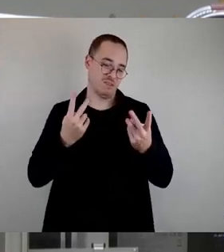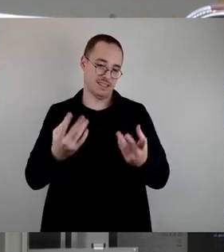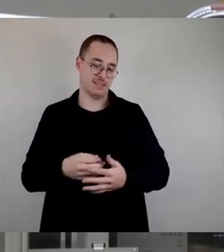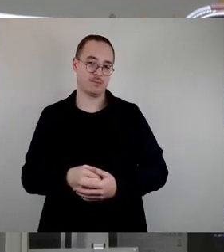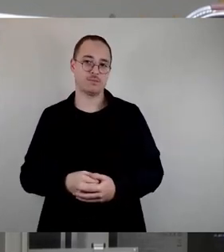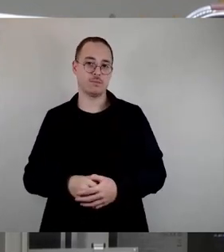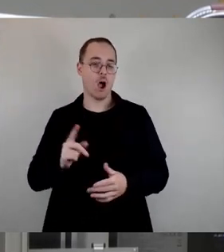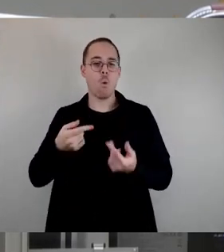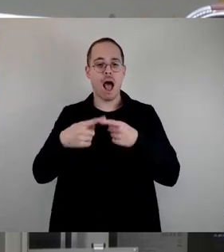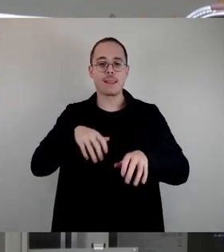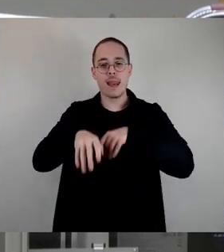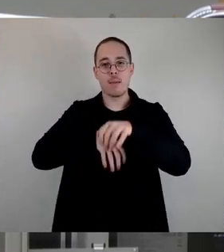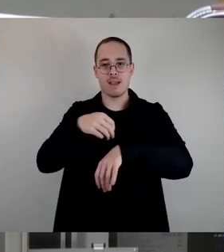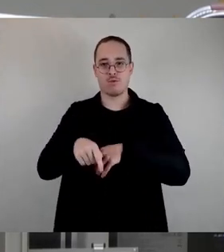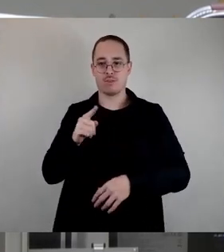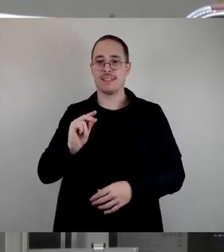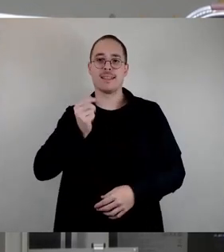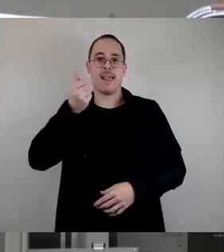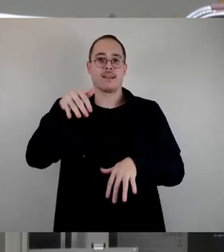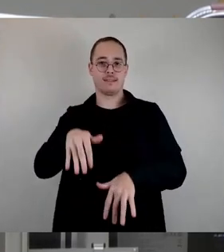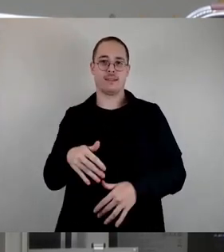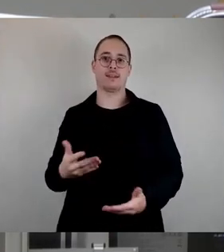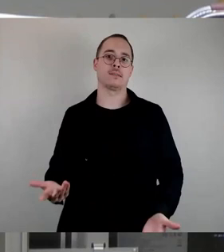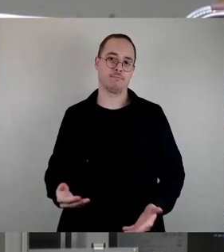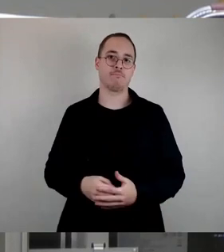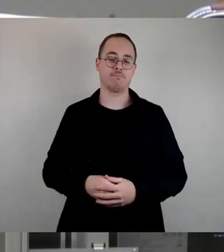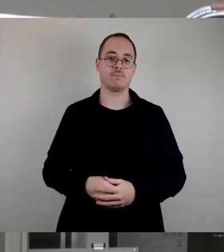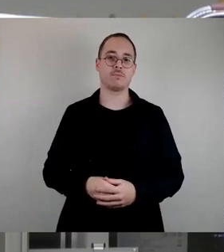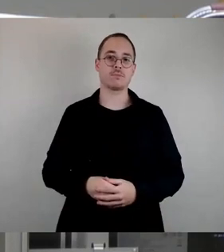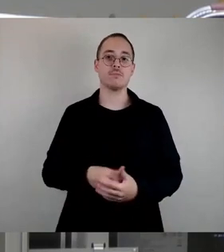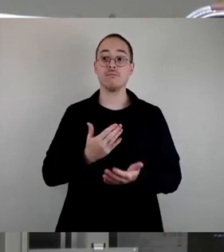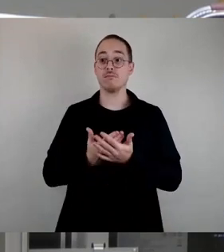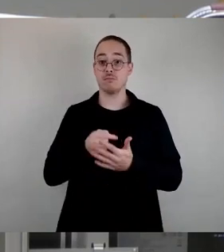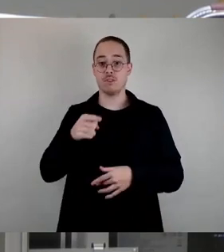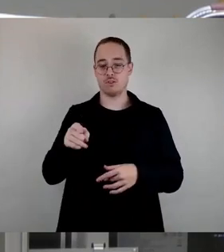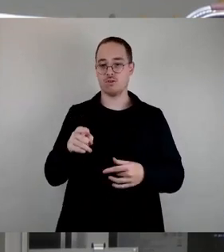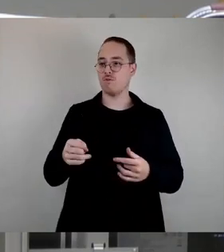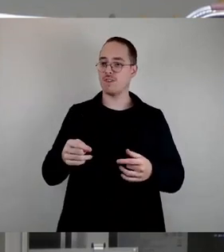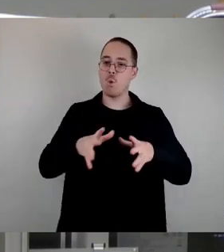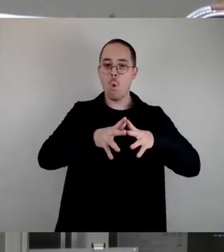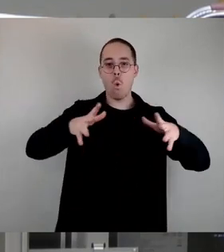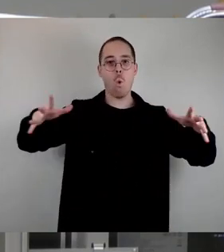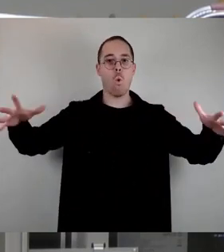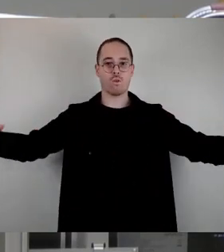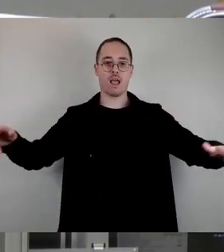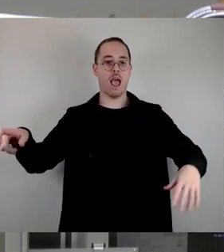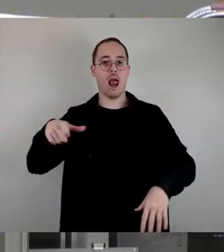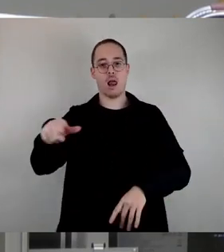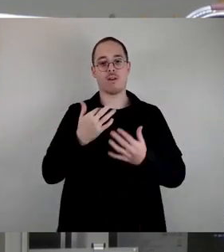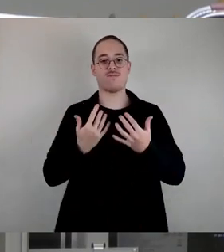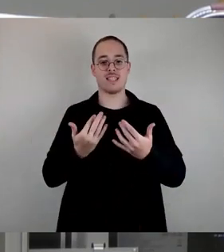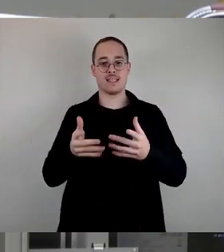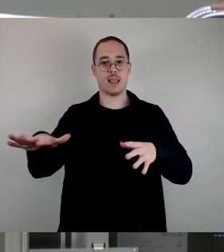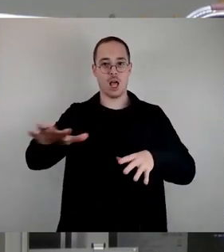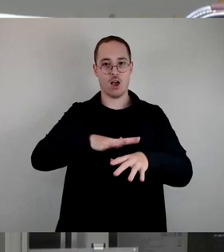unzerschnittene Elbraum, Elbwiesenraum, den wir in Dresden haben. Und das ist ein Wert an sich. Und wer sich da ein bisschen auskennt, der dort